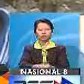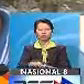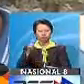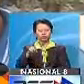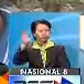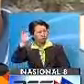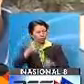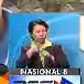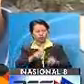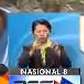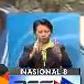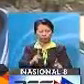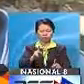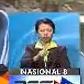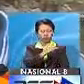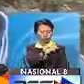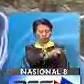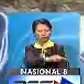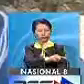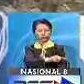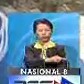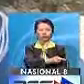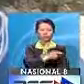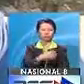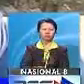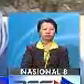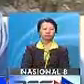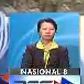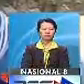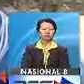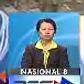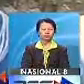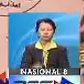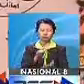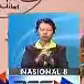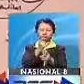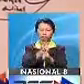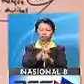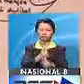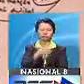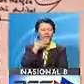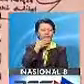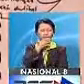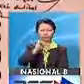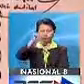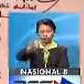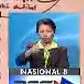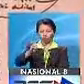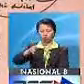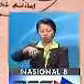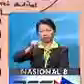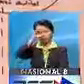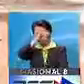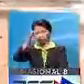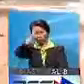berkuasa yangwajib mengelarkan kenyataan itulah yang sebenar-benarnya opascari